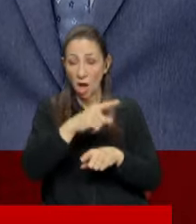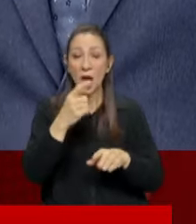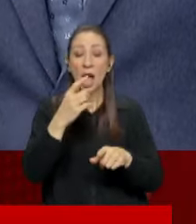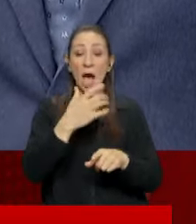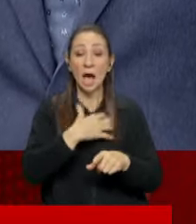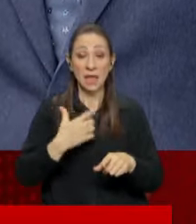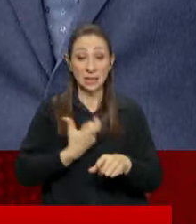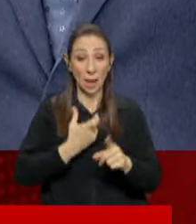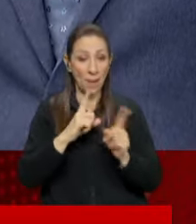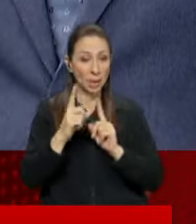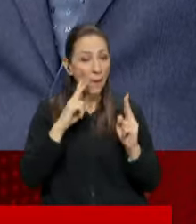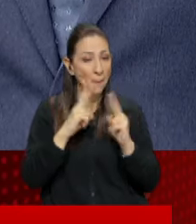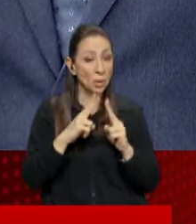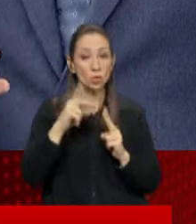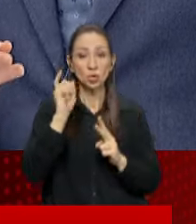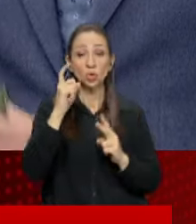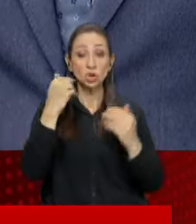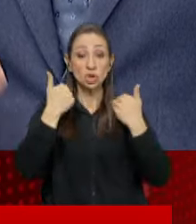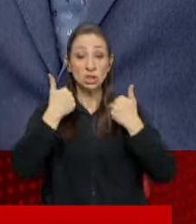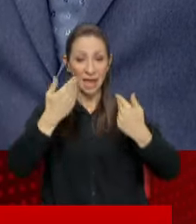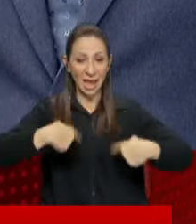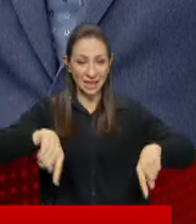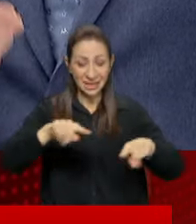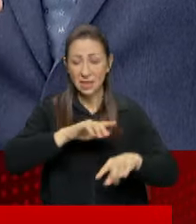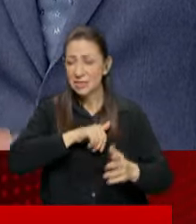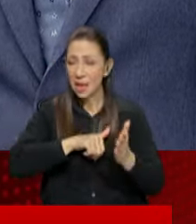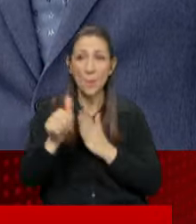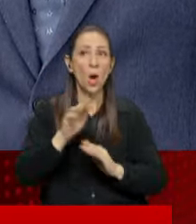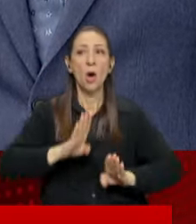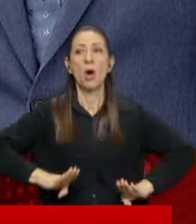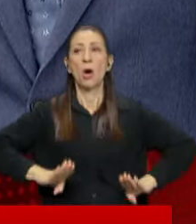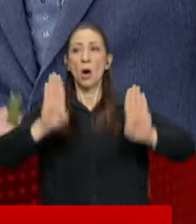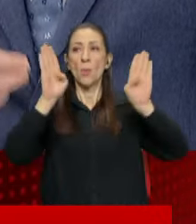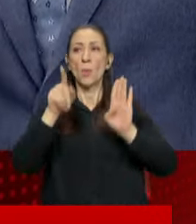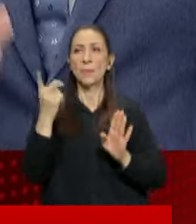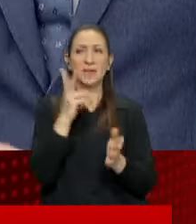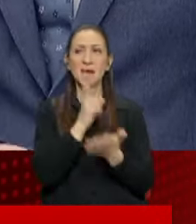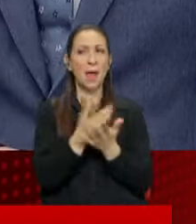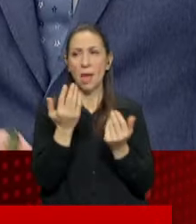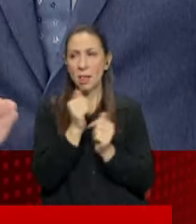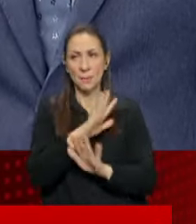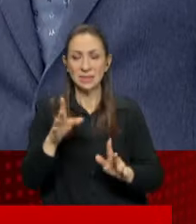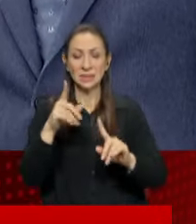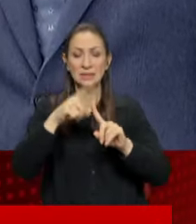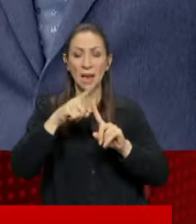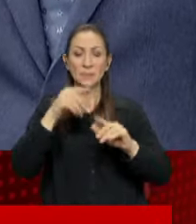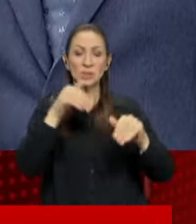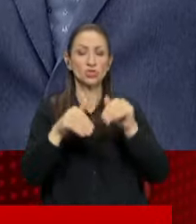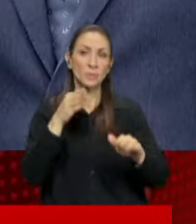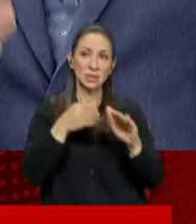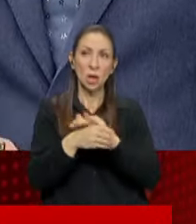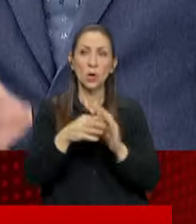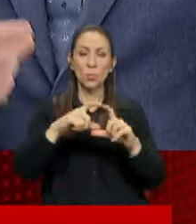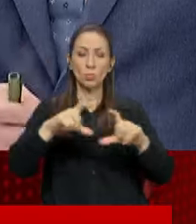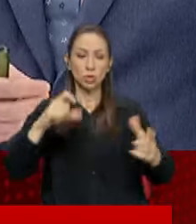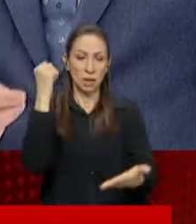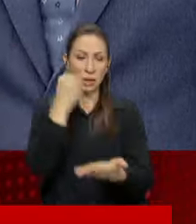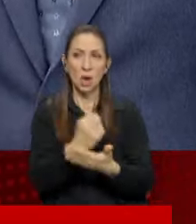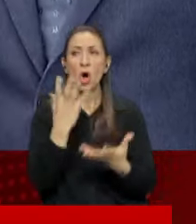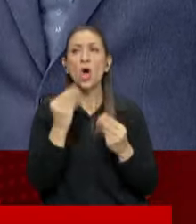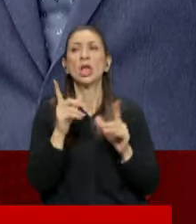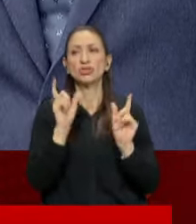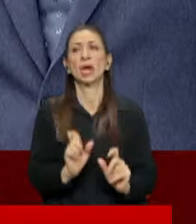Mahkemesi görüştü ve 9 yargıcın tamamı oy birliğiyle hayır, bir eyalet böyle bir karar alamaz. Trump seçime girecek, pusulada yer alacak